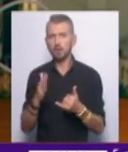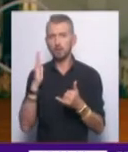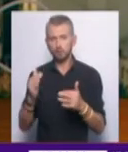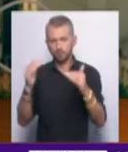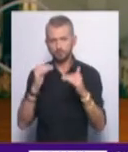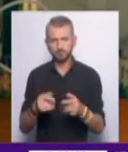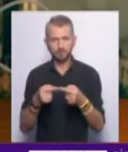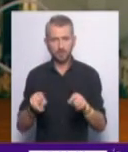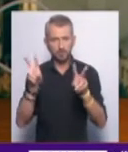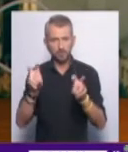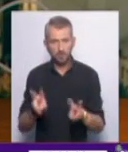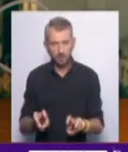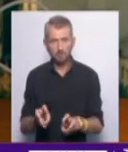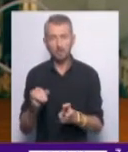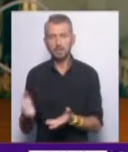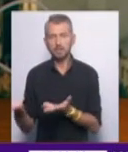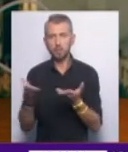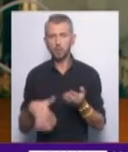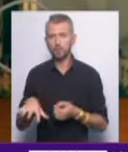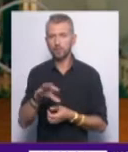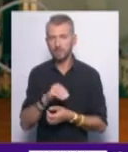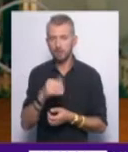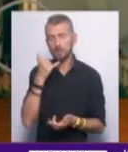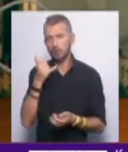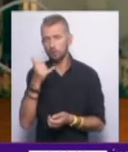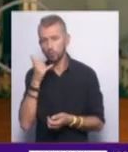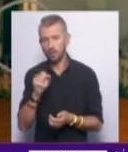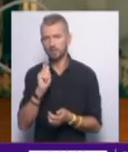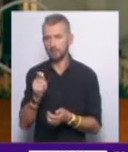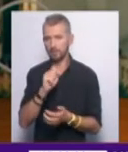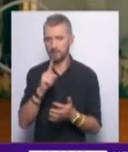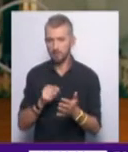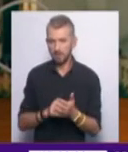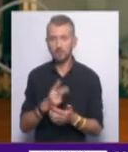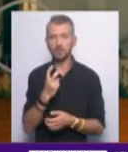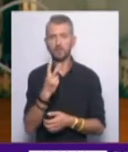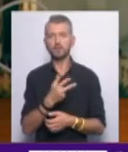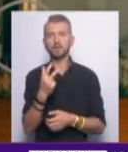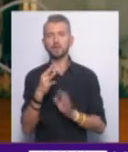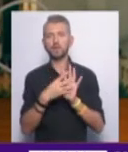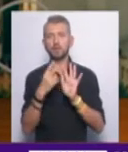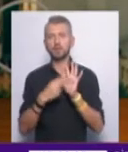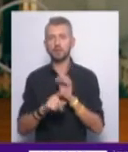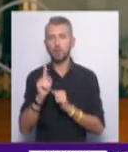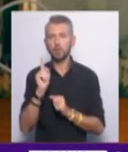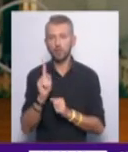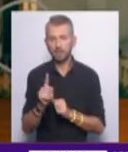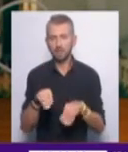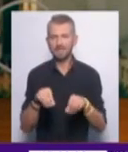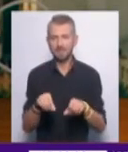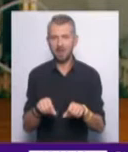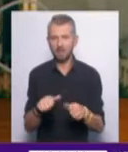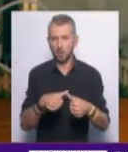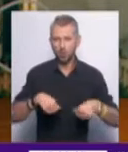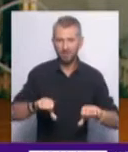до інших тем. Я, звичайно, запрошую всіх телефонувати і ставити питання. Отже, 223-0981, земельна комісія,